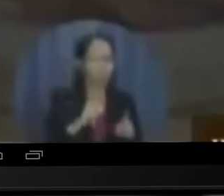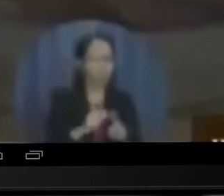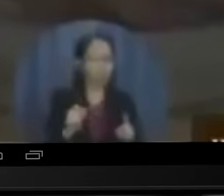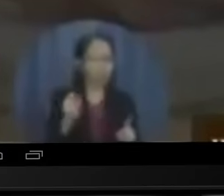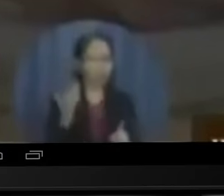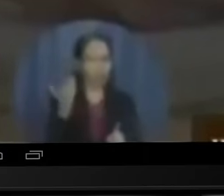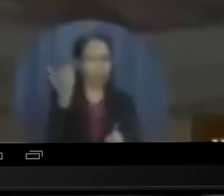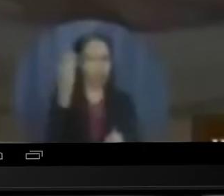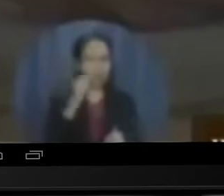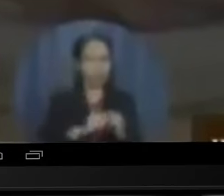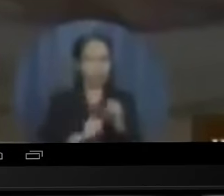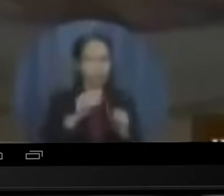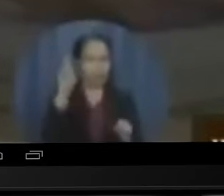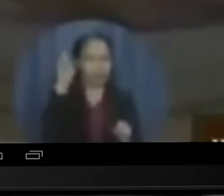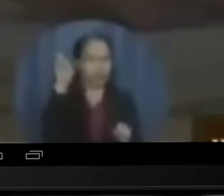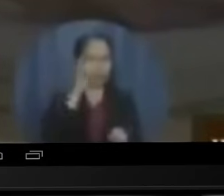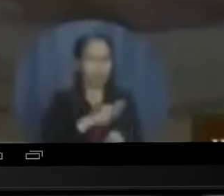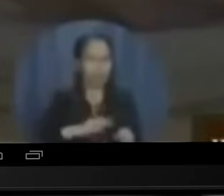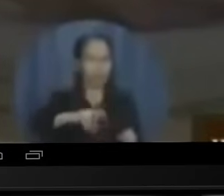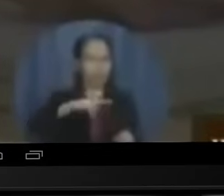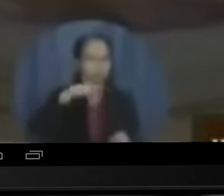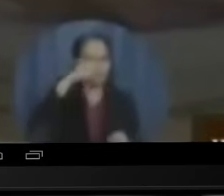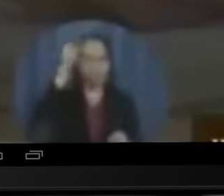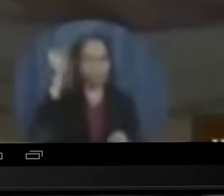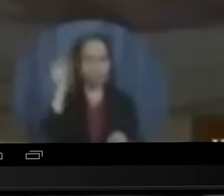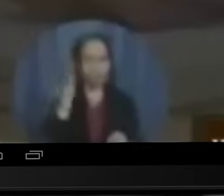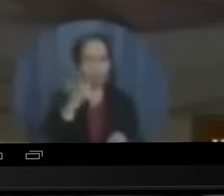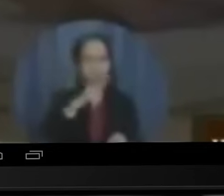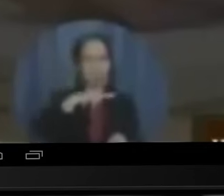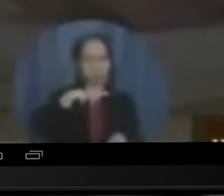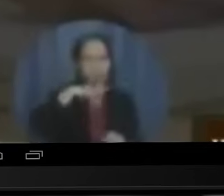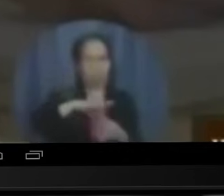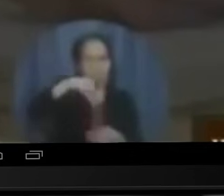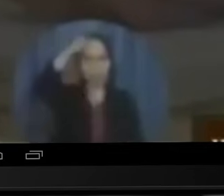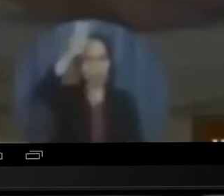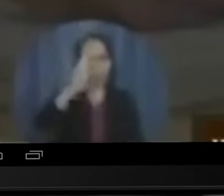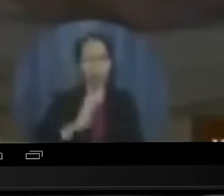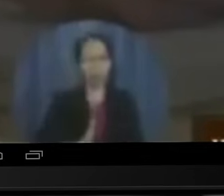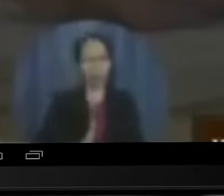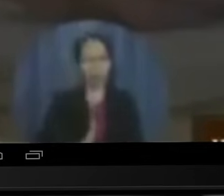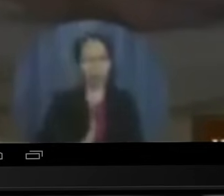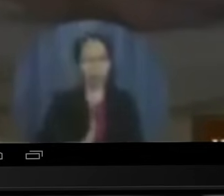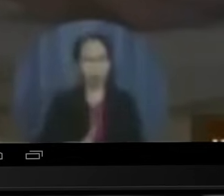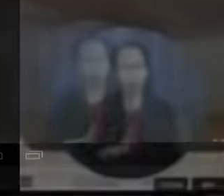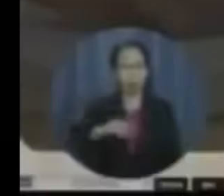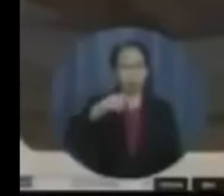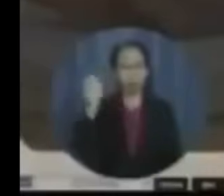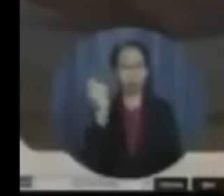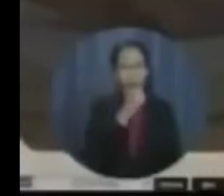Nyapin i kayo yung pakiramdaman, uling e ko, pinking Diyos. nga naning ginutang sa